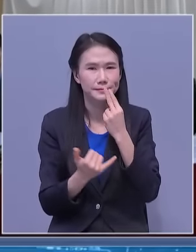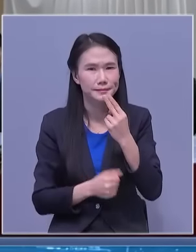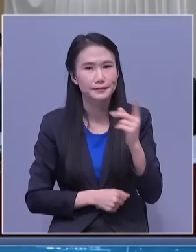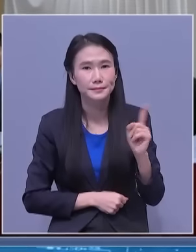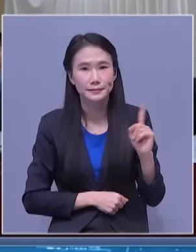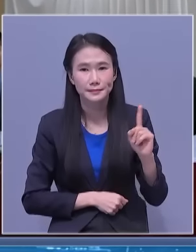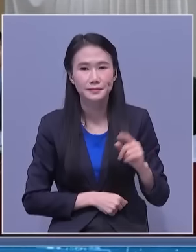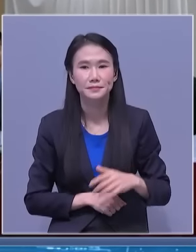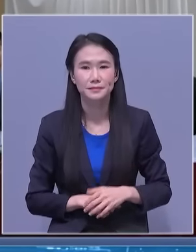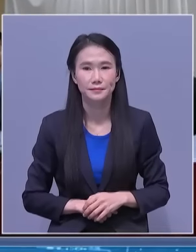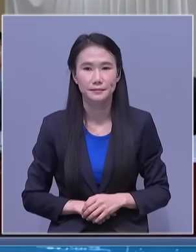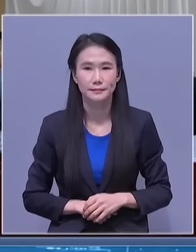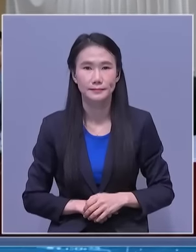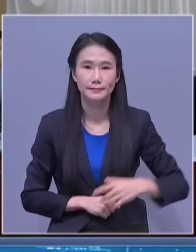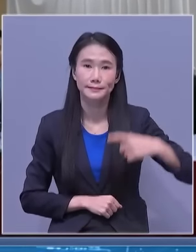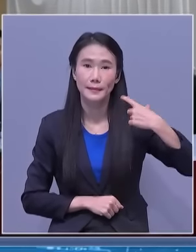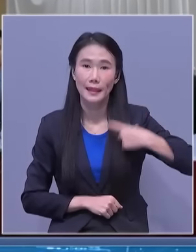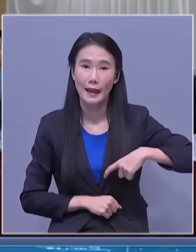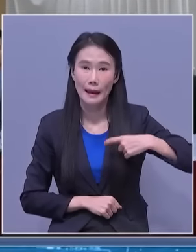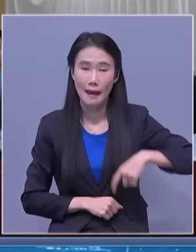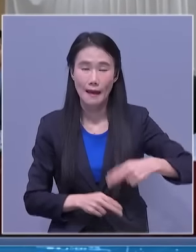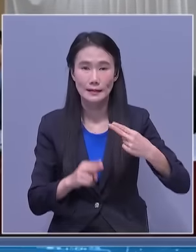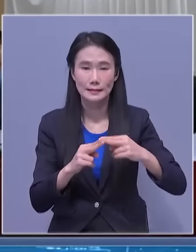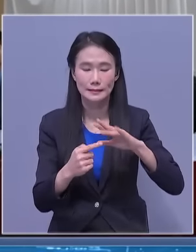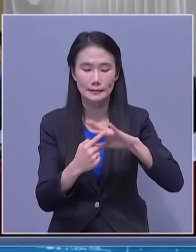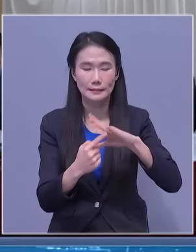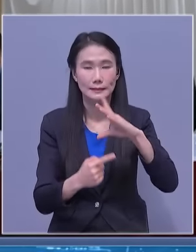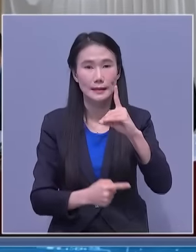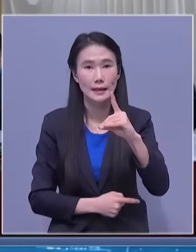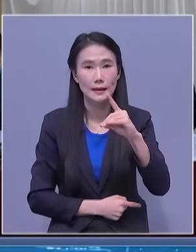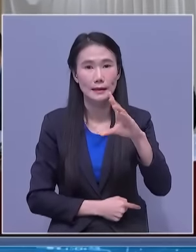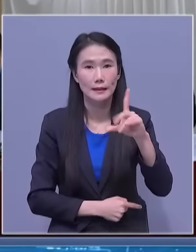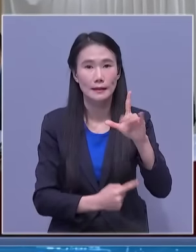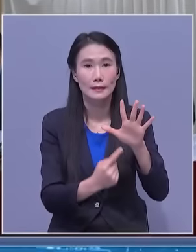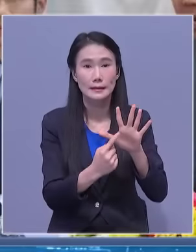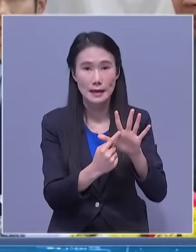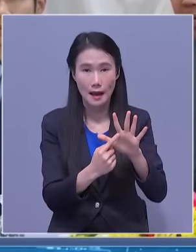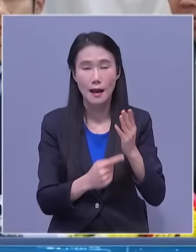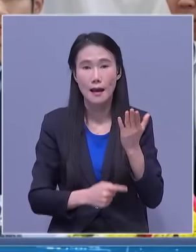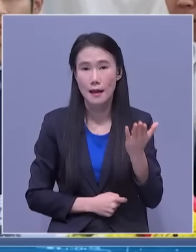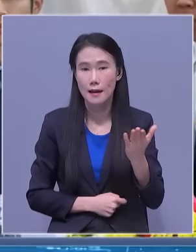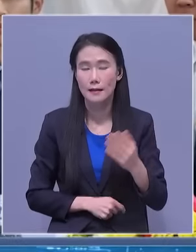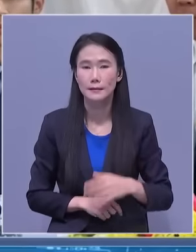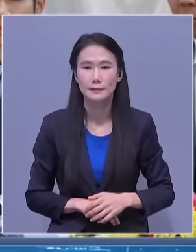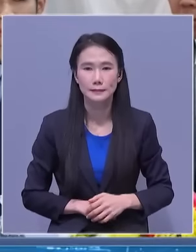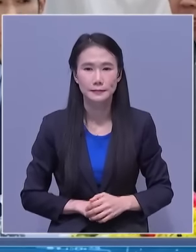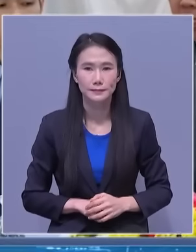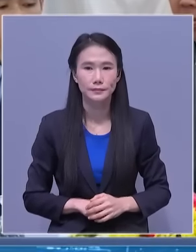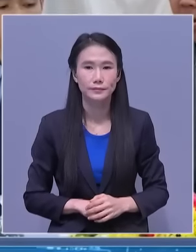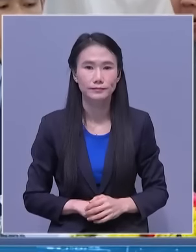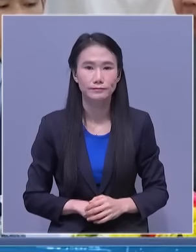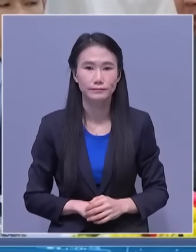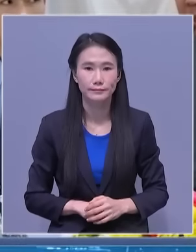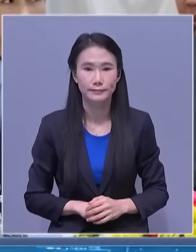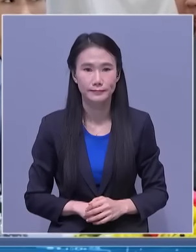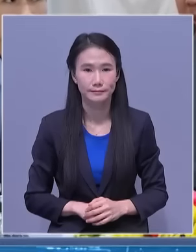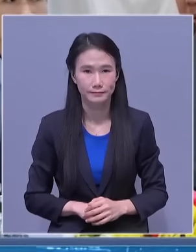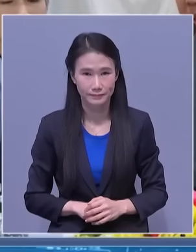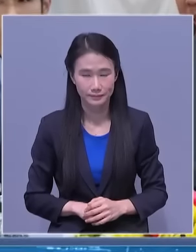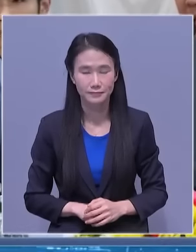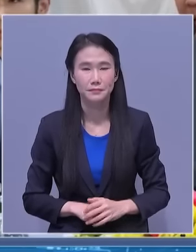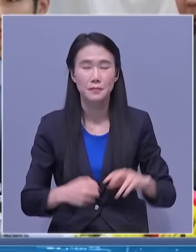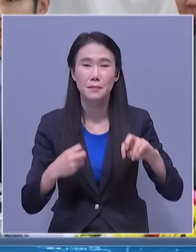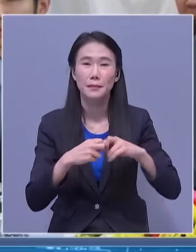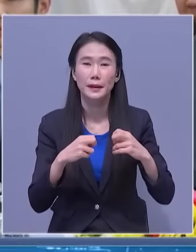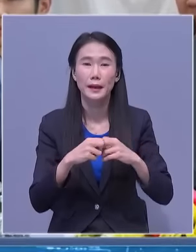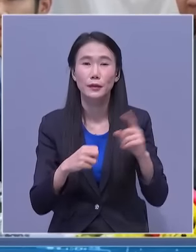เรื่องนี้นะครับมีความเห็นจากทางทนายเดชากิตติวิทยานันท์นะครับทนายคลายทุกข์นะอาจารย์เดชาท่านบอกว่ากรณีนี้เป็นเรื่อง